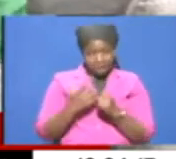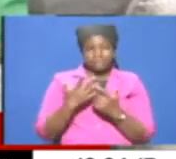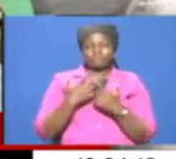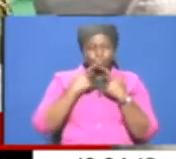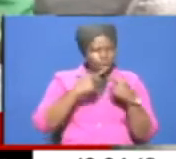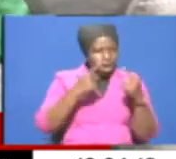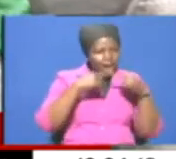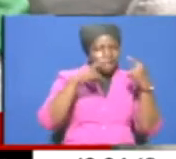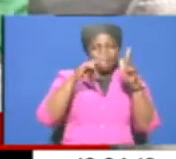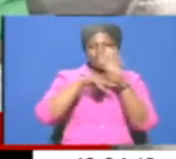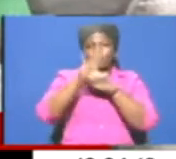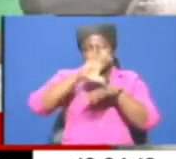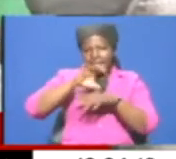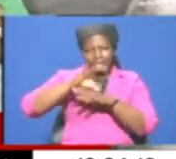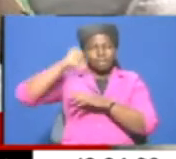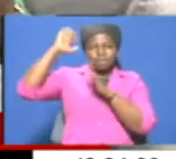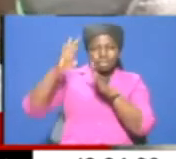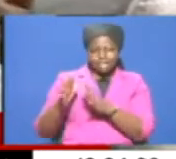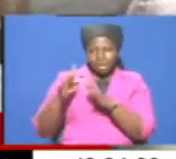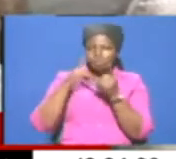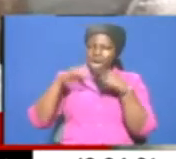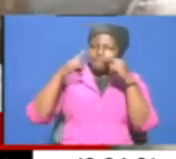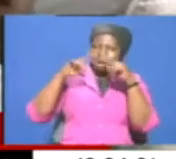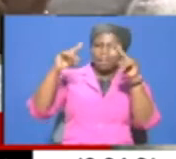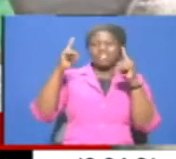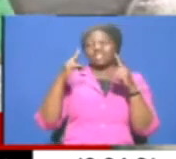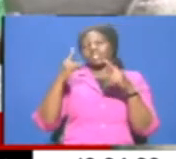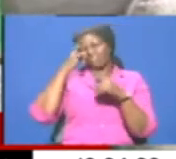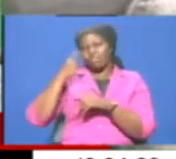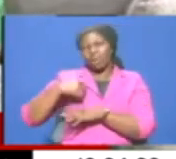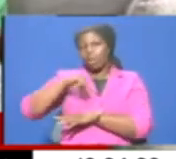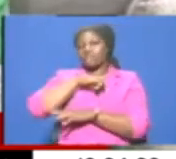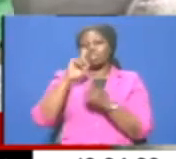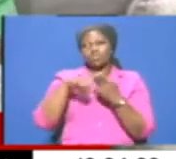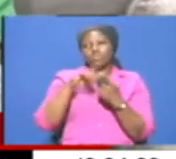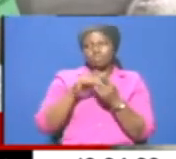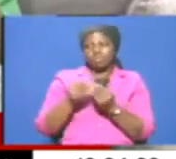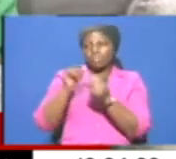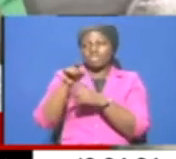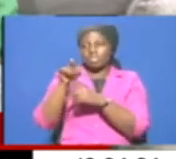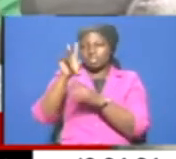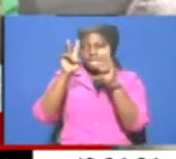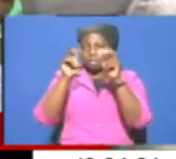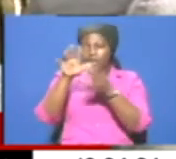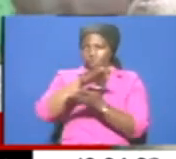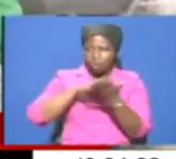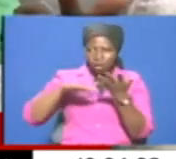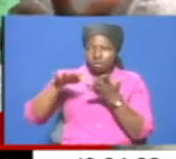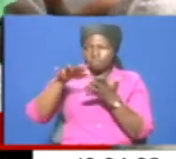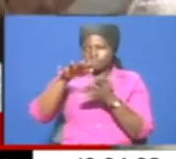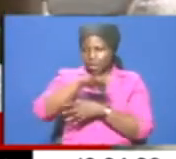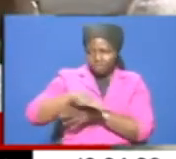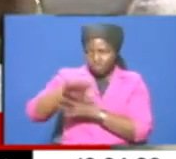kanisani, wanasiasa ndio tuweze kutoka kwa hii janga la kuharibu mazingira. Inchi ambaye nzuri Mungu ametupea